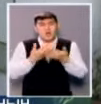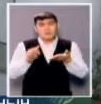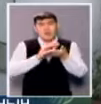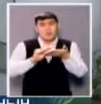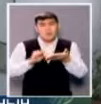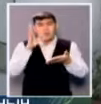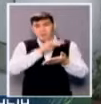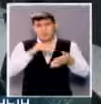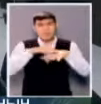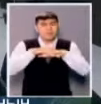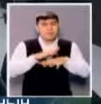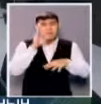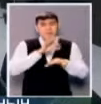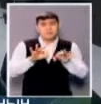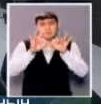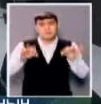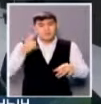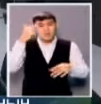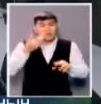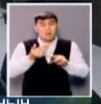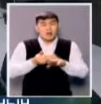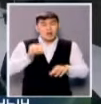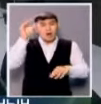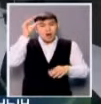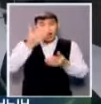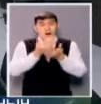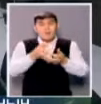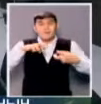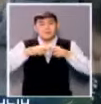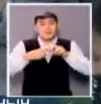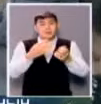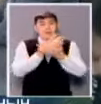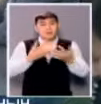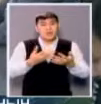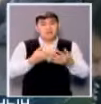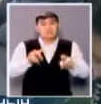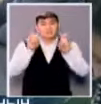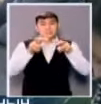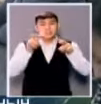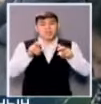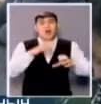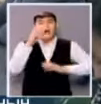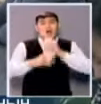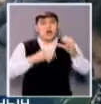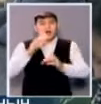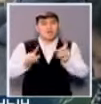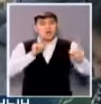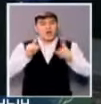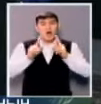керек болса, есебін шығара бере алады. Физика-математика ғылымдарының қазіргі заманғы проблемасы және пәнаралық зерттеулер атты халықаралық